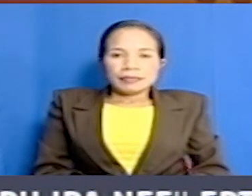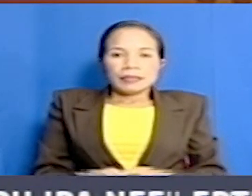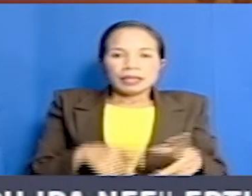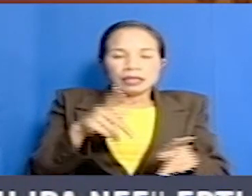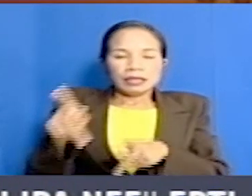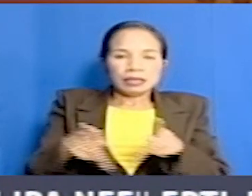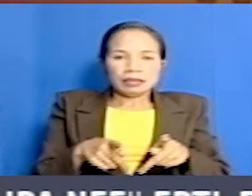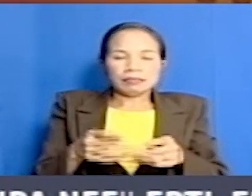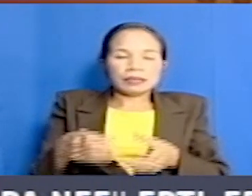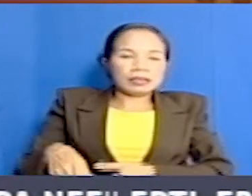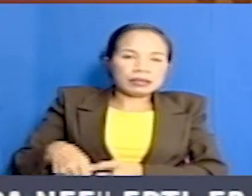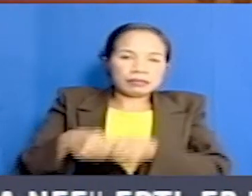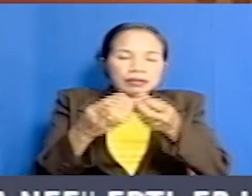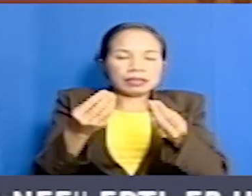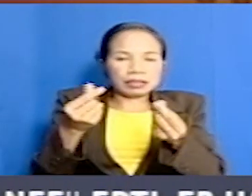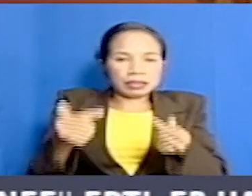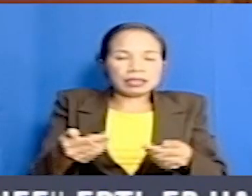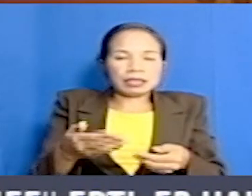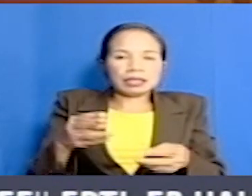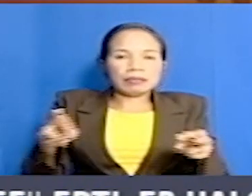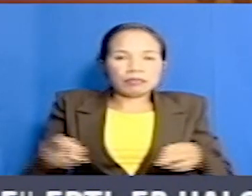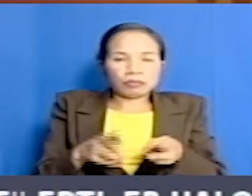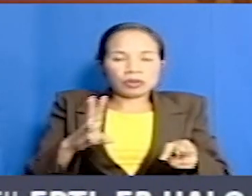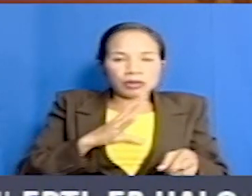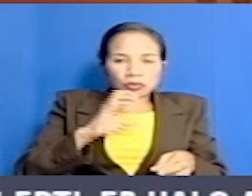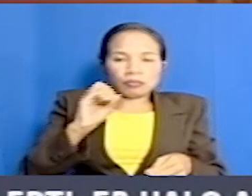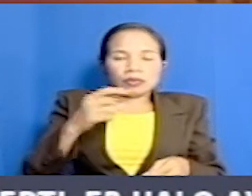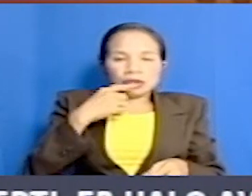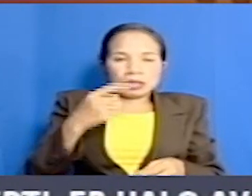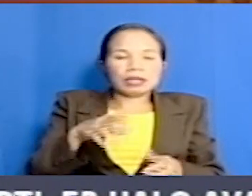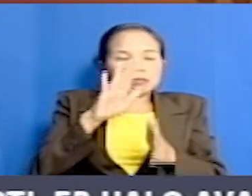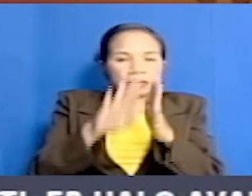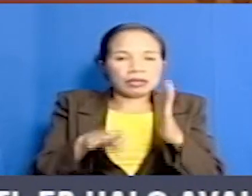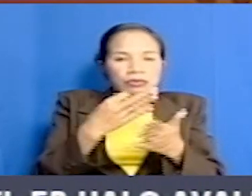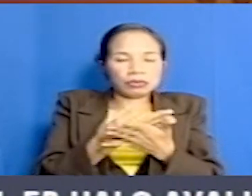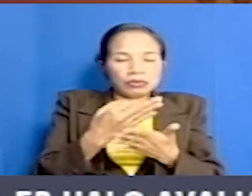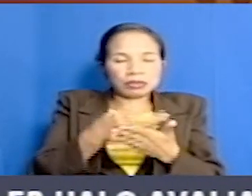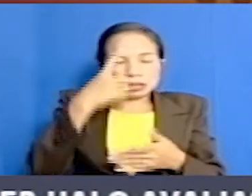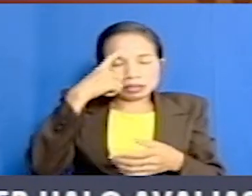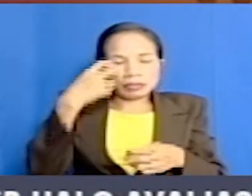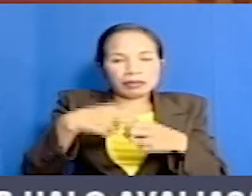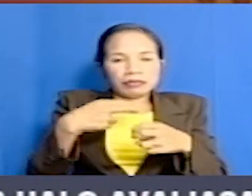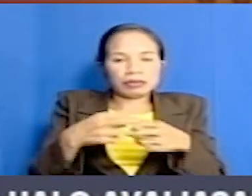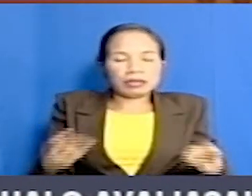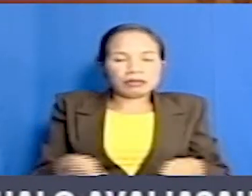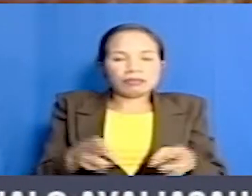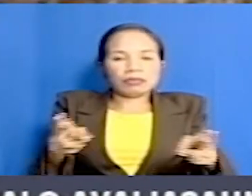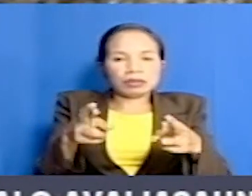Cidadão Nebe Pinheira Rehene, que é a Mota Comoro, afirma menos rendimento também ameaça o Mota.